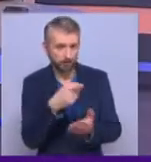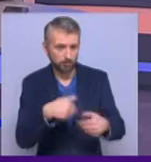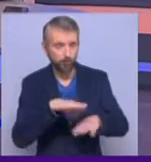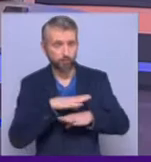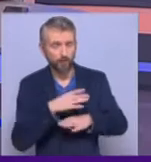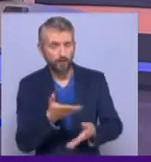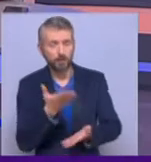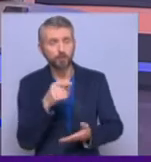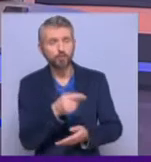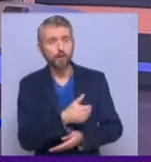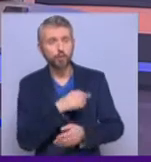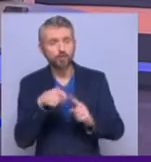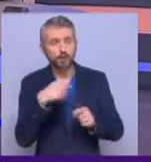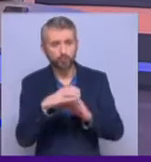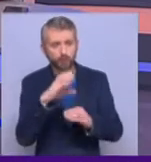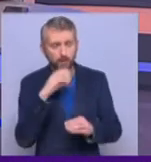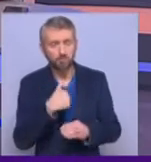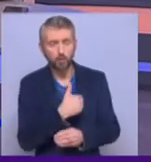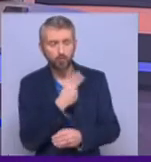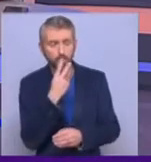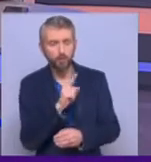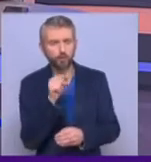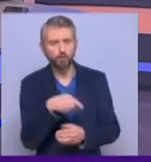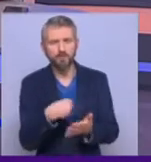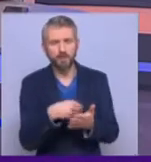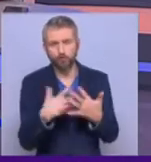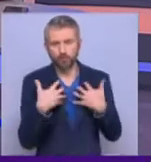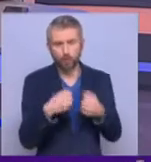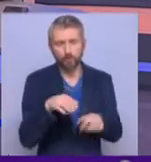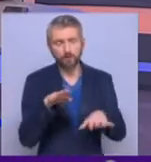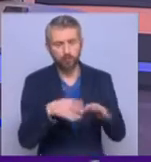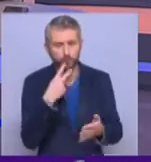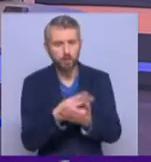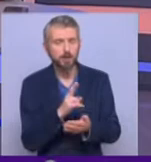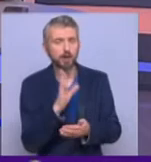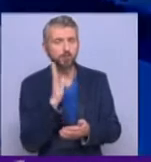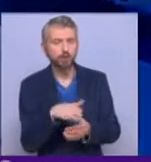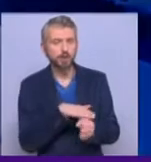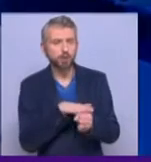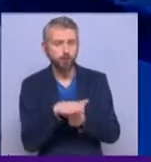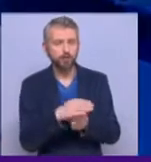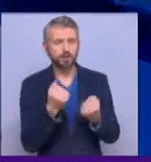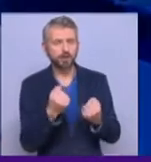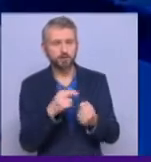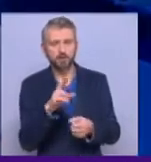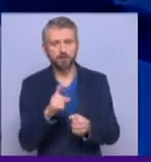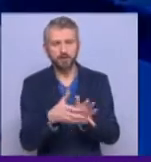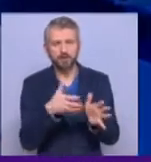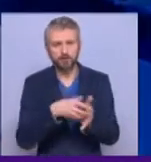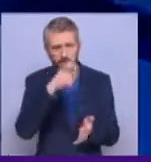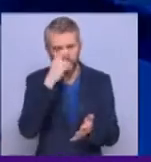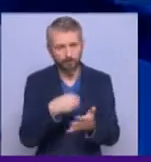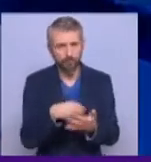запропонували. Якщо ви хочете наступний транш, ми хочемо бачити, що ви фінансово здорові, збалансовані, покажіть, як ви будете наповнювати і тримати бездефіцитним державний